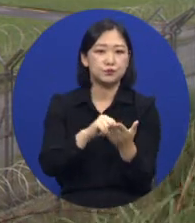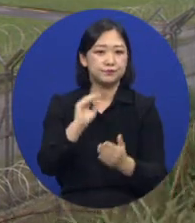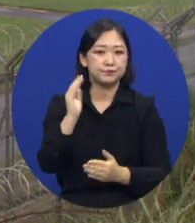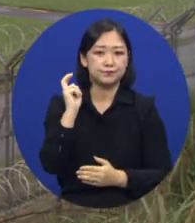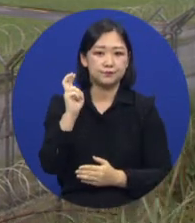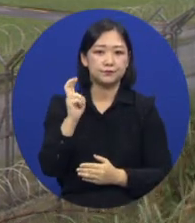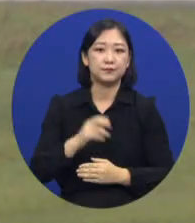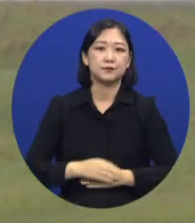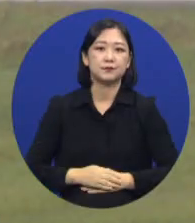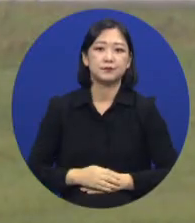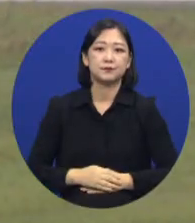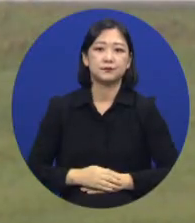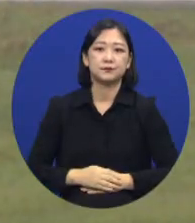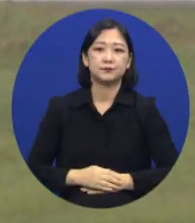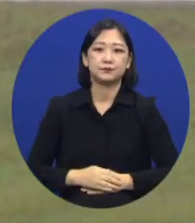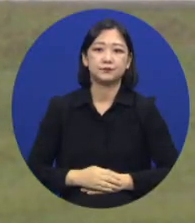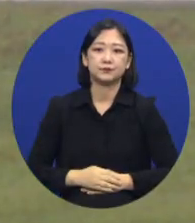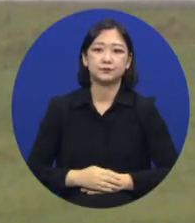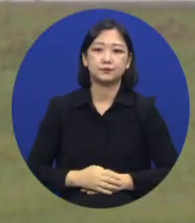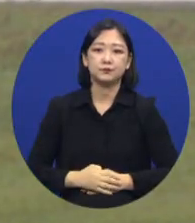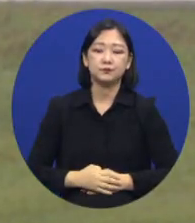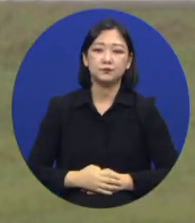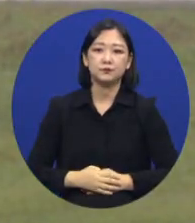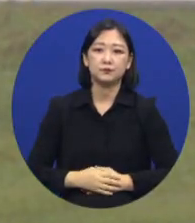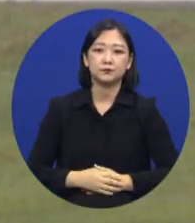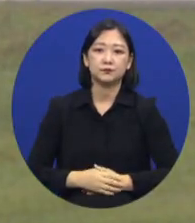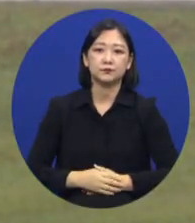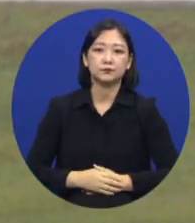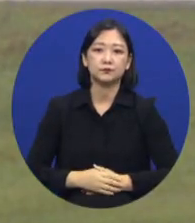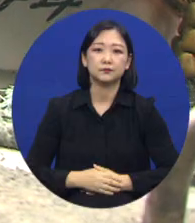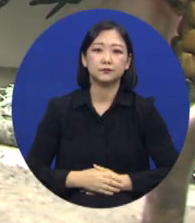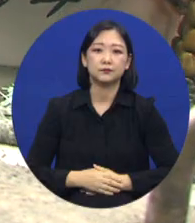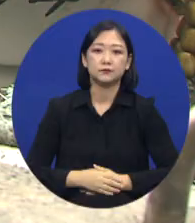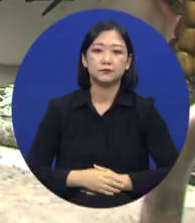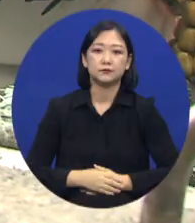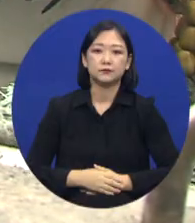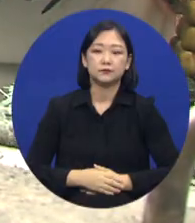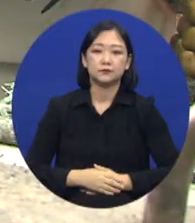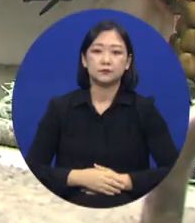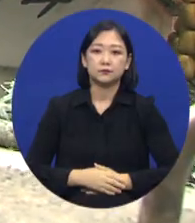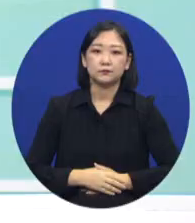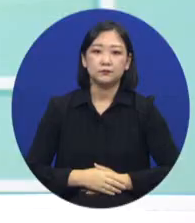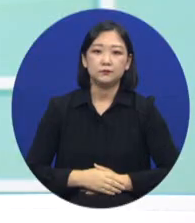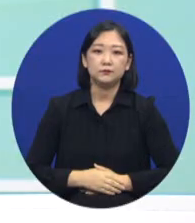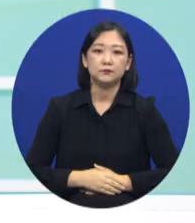예상됩니다. 지금까지 제주시 해안도로에서 MBC 뉴스 박혜진입니다.